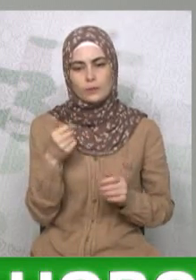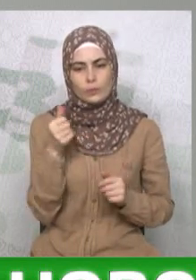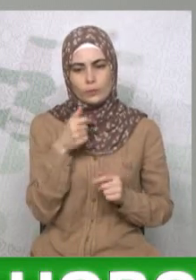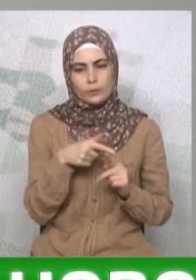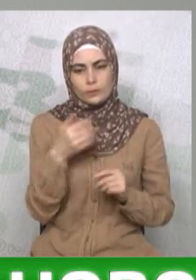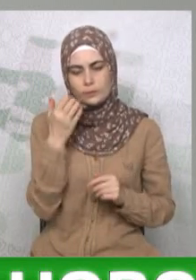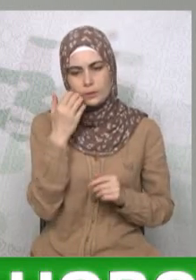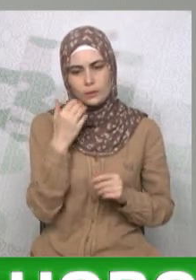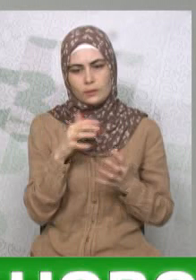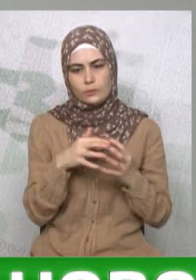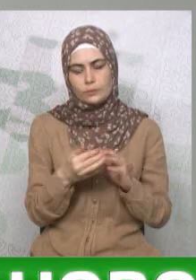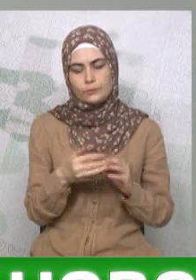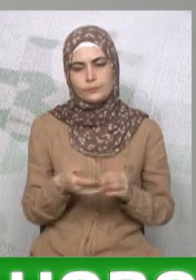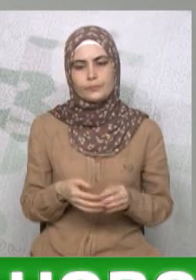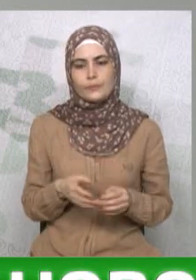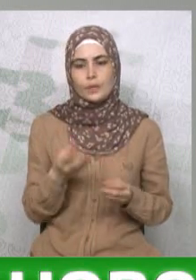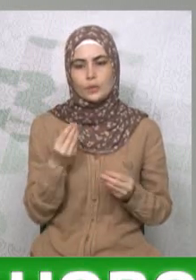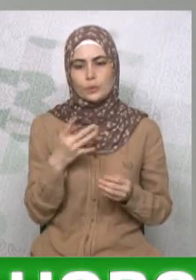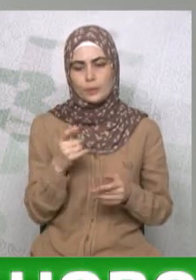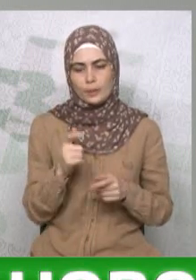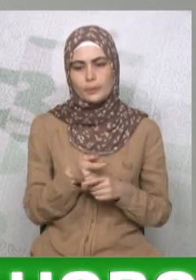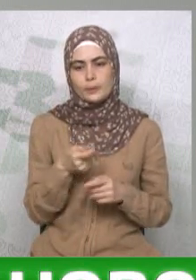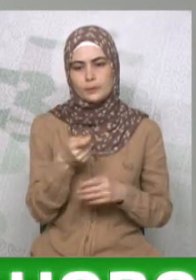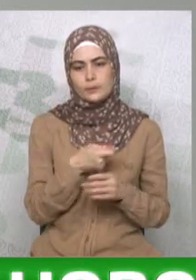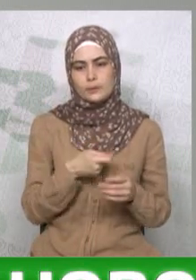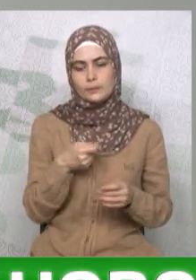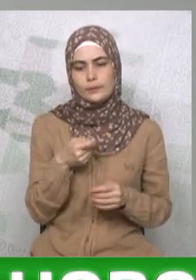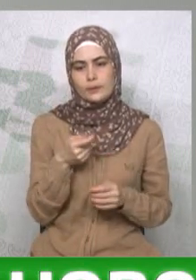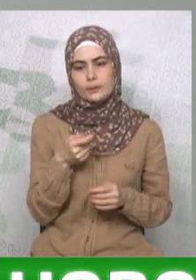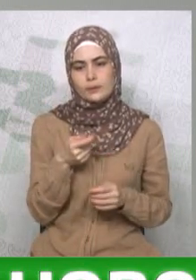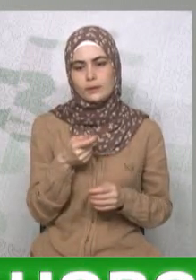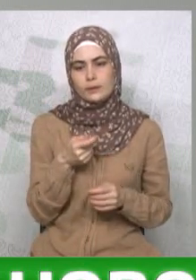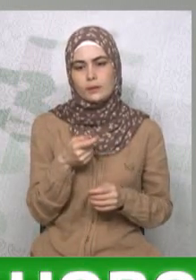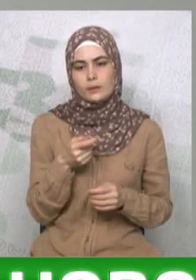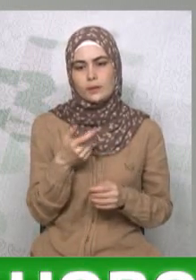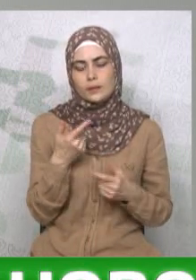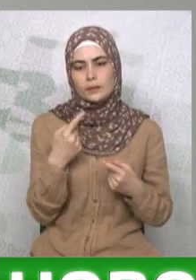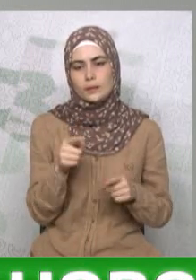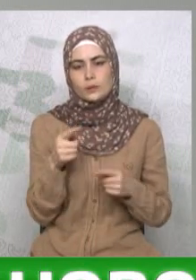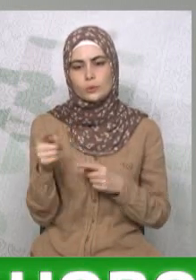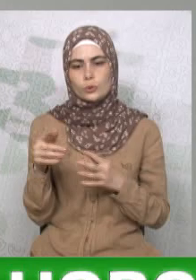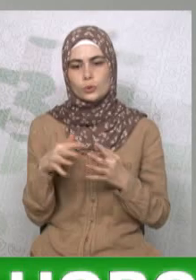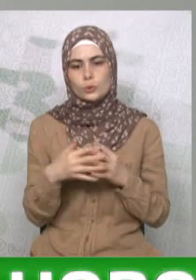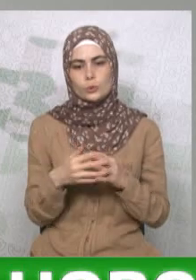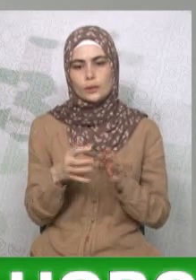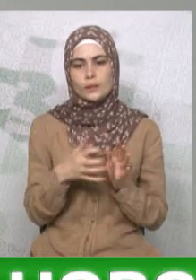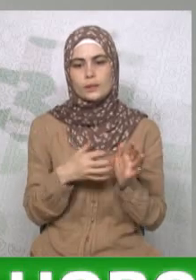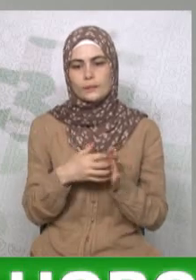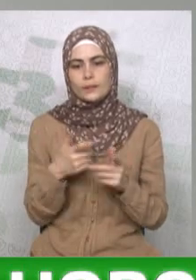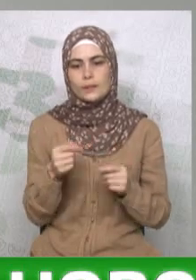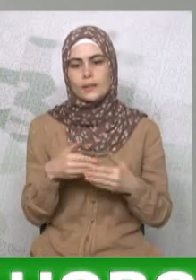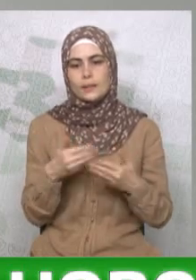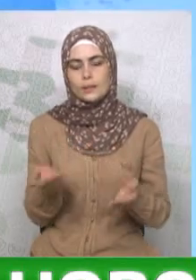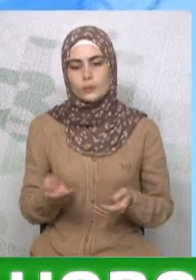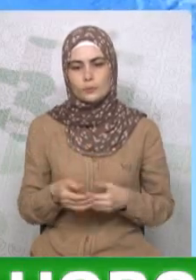еще дополнительно заявки на строительство нескольких домов культуры в тех селах, где еще у нас это не охвачено. Гербикюрт